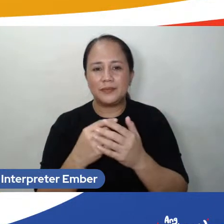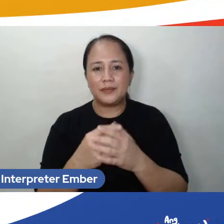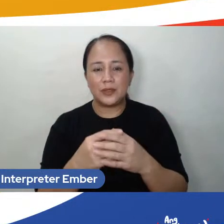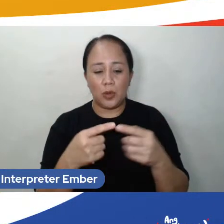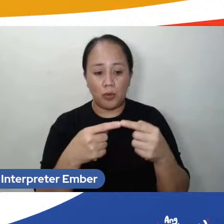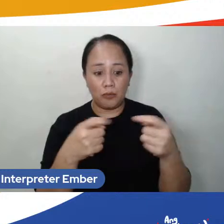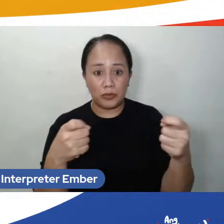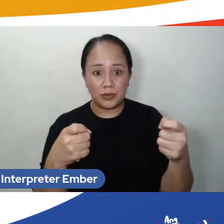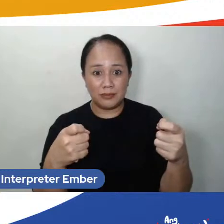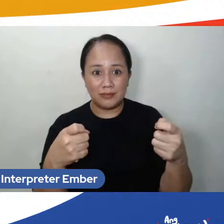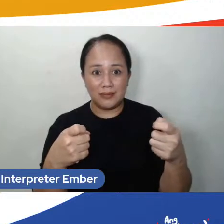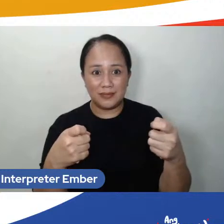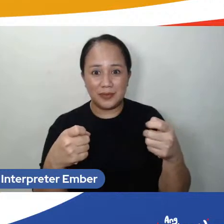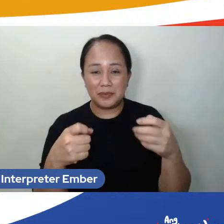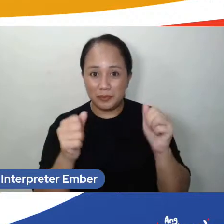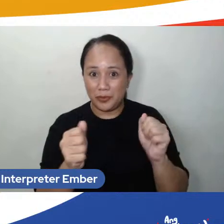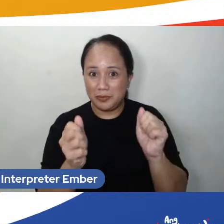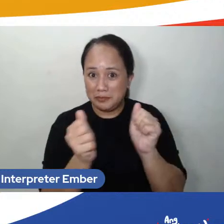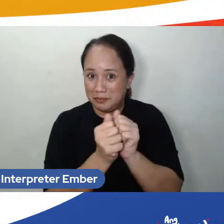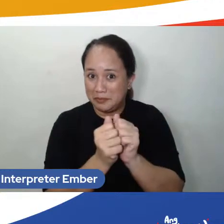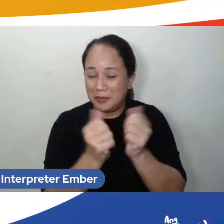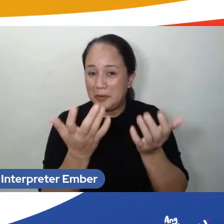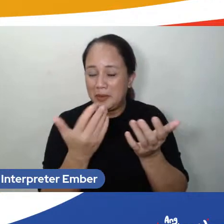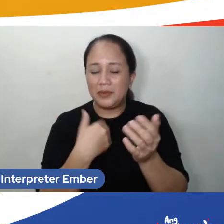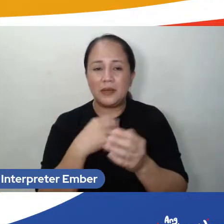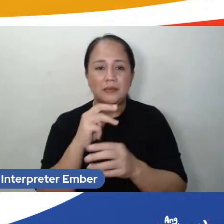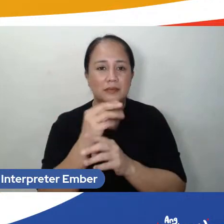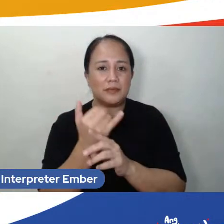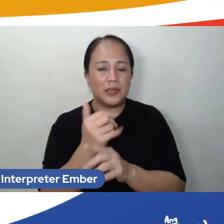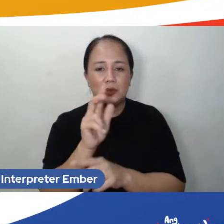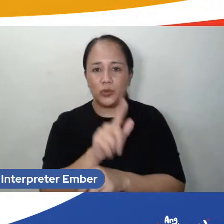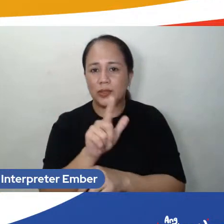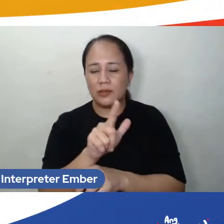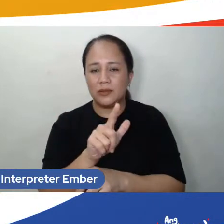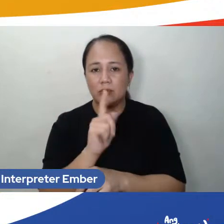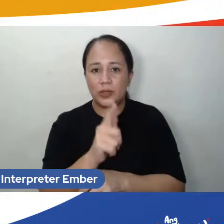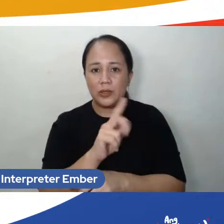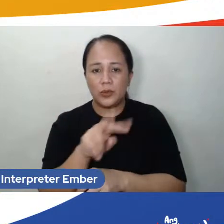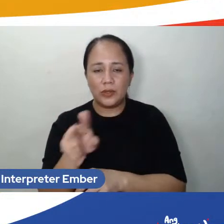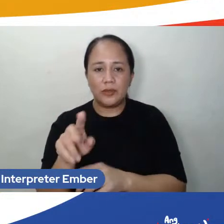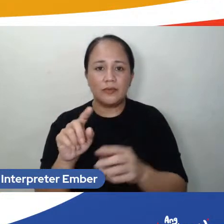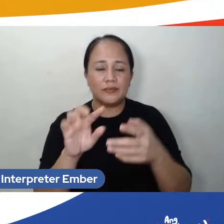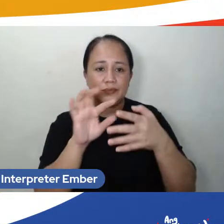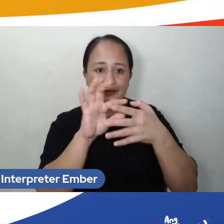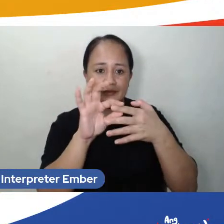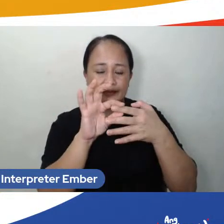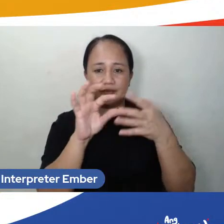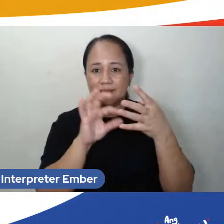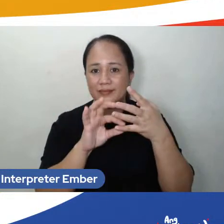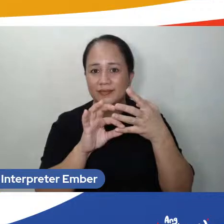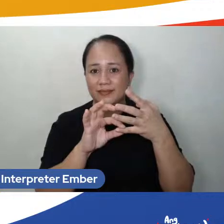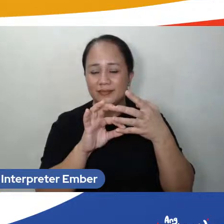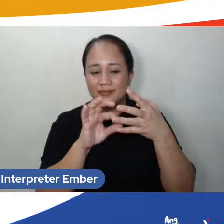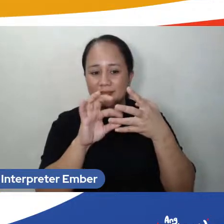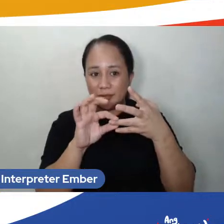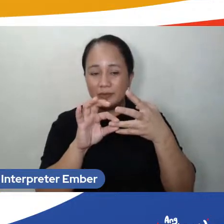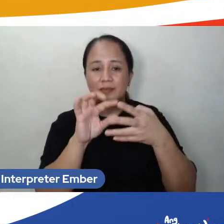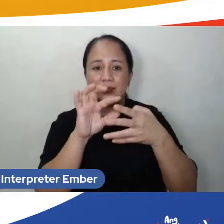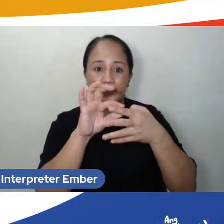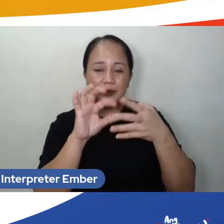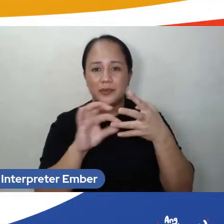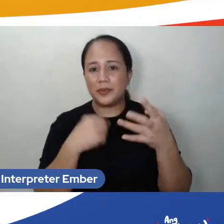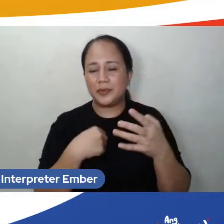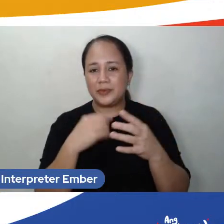show natin ay tatakbo hanggang May 2022, every first and third Friday ng buwan, 7 to 8 p.m. Kaya